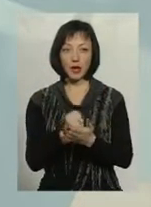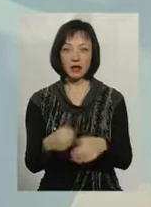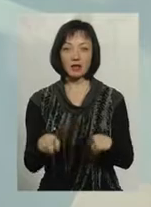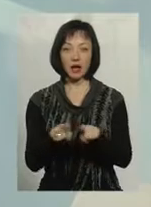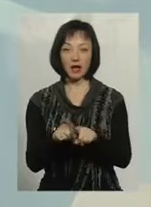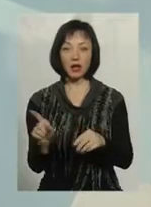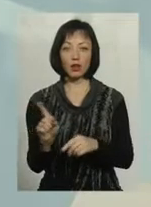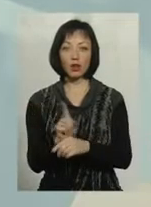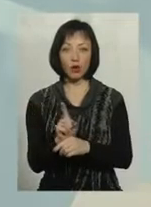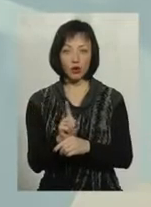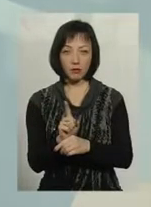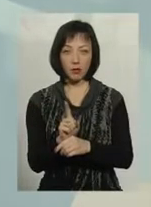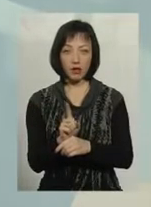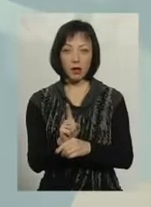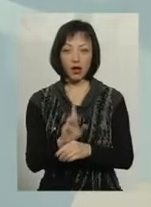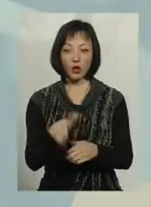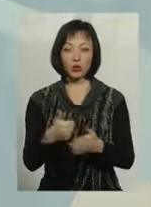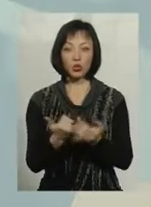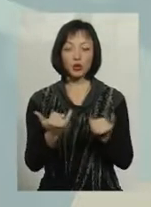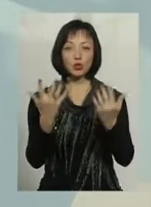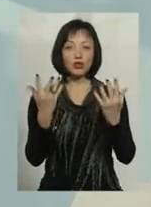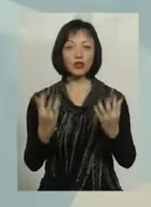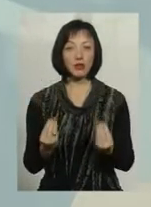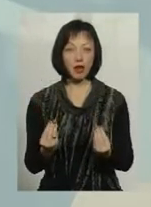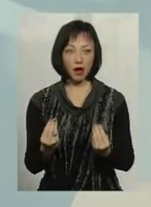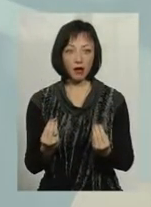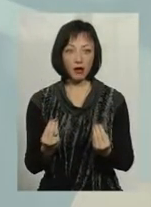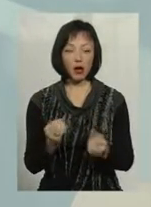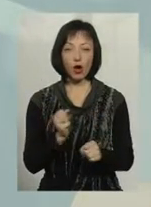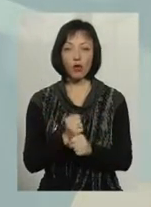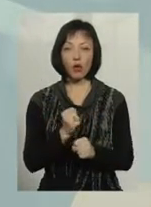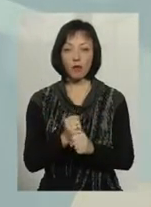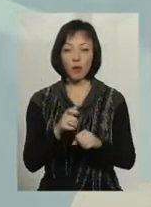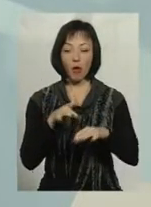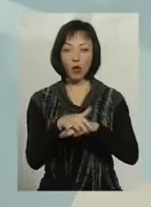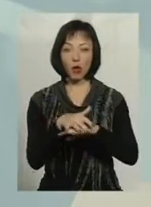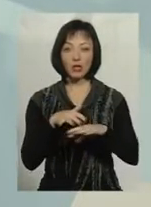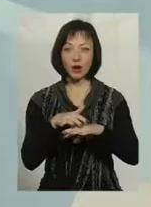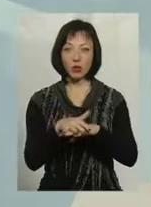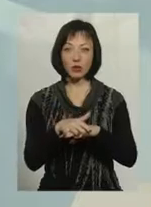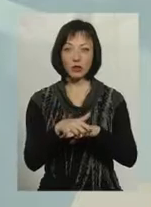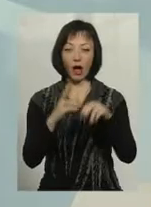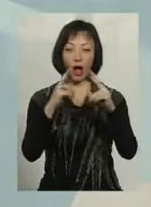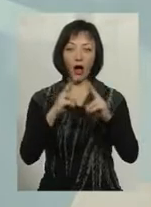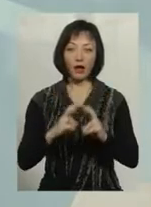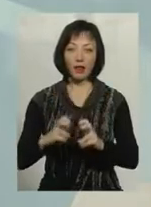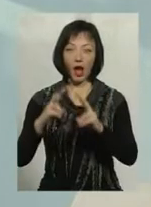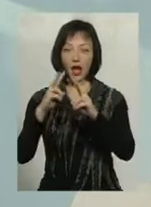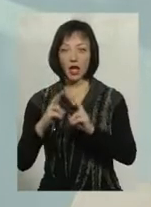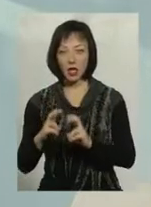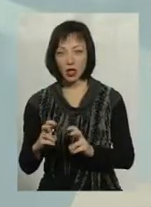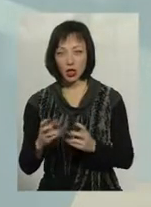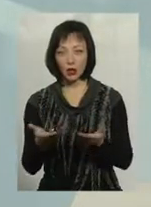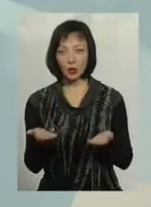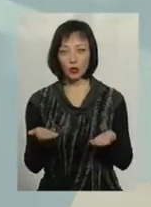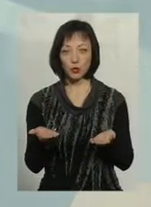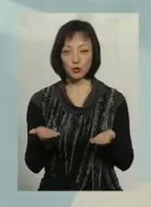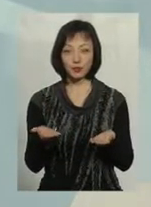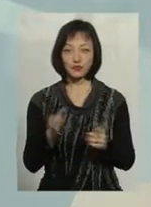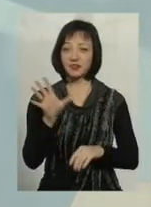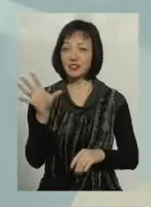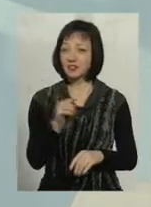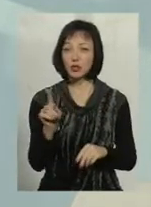одною тезою. Важко буде малому і середньому бізнесу, особливо малому і середньому бізнесу, нести таку ношу, як вантаж 3200,